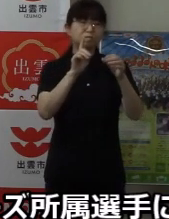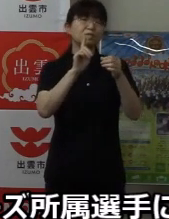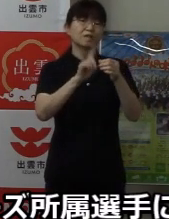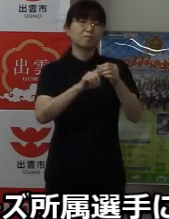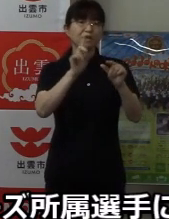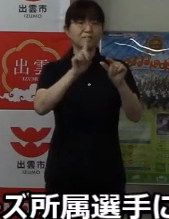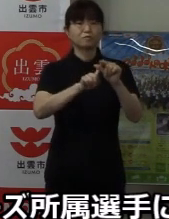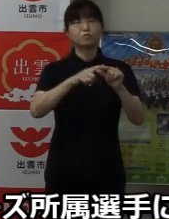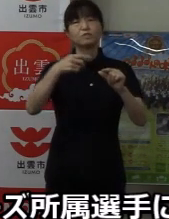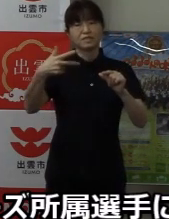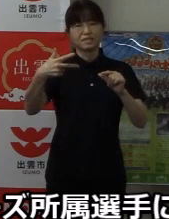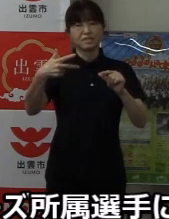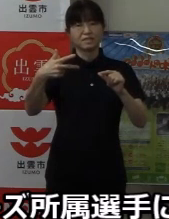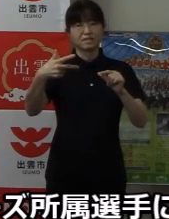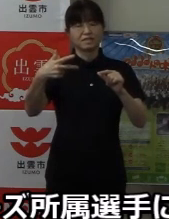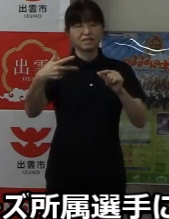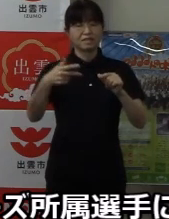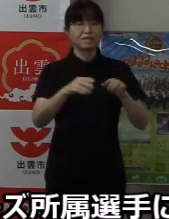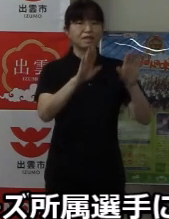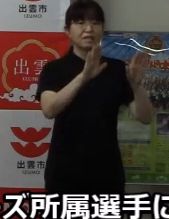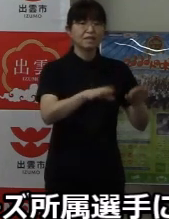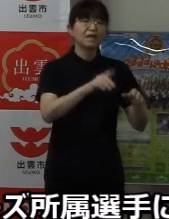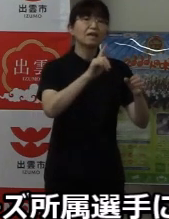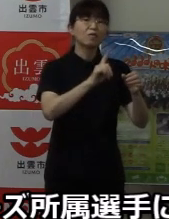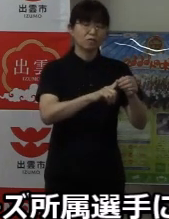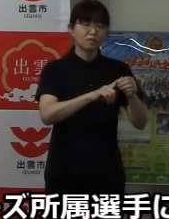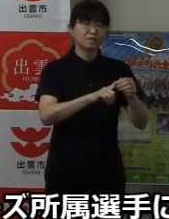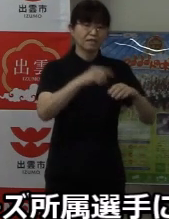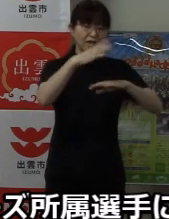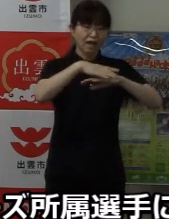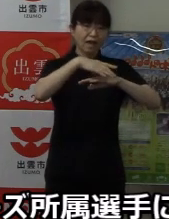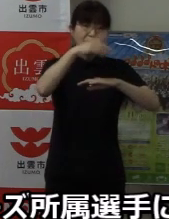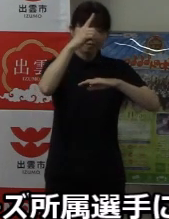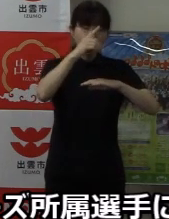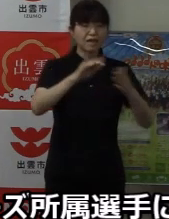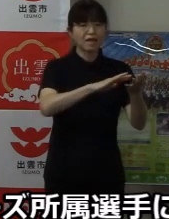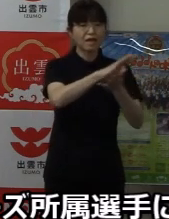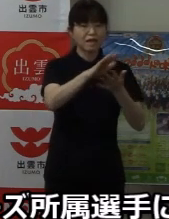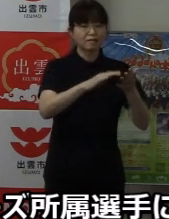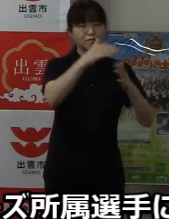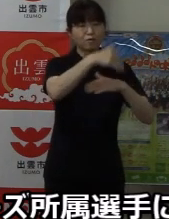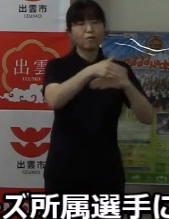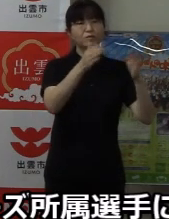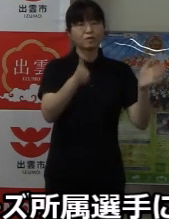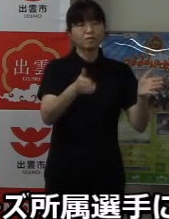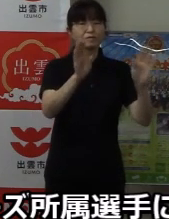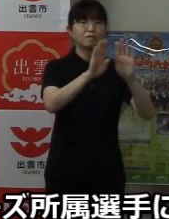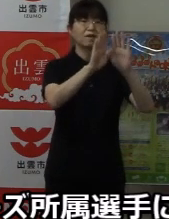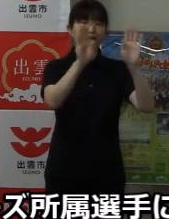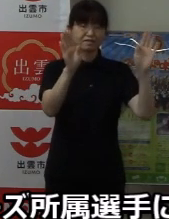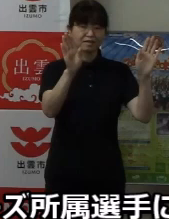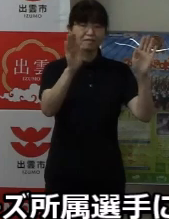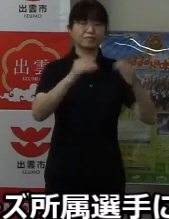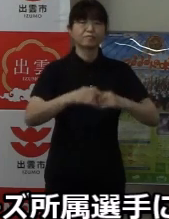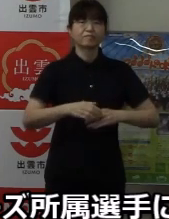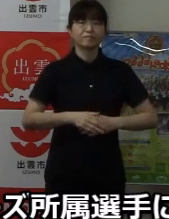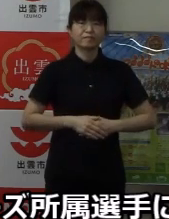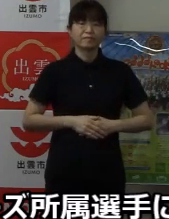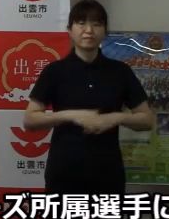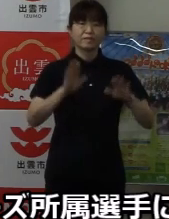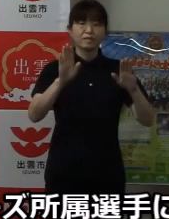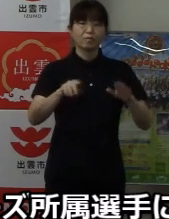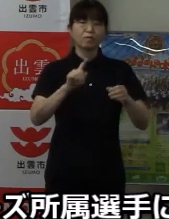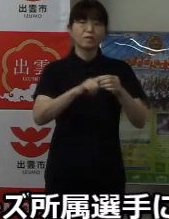ことから、今回協定締結後初めてのスポーツ教室となります。今年度